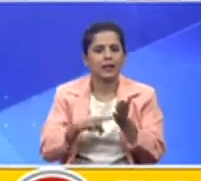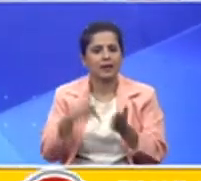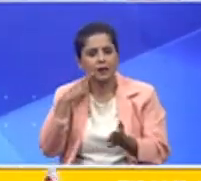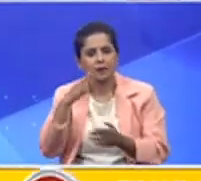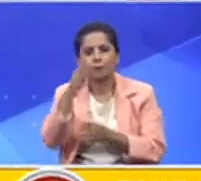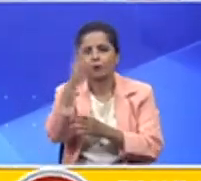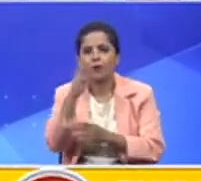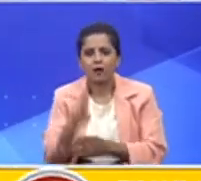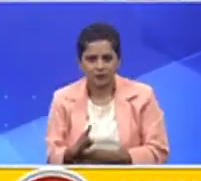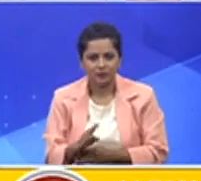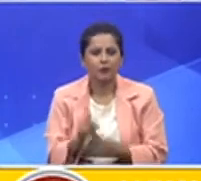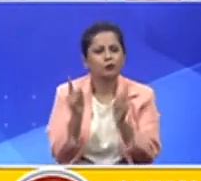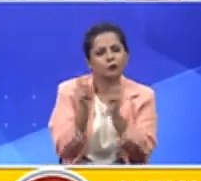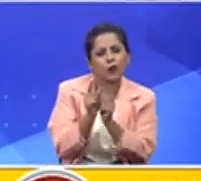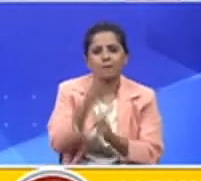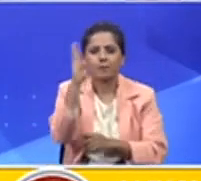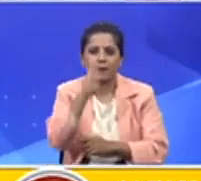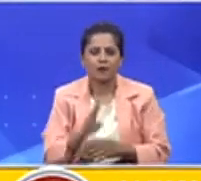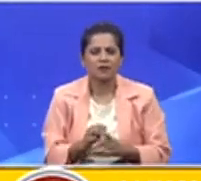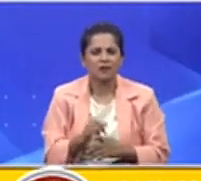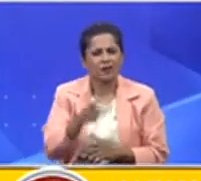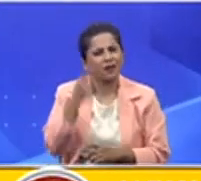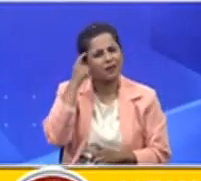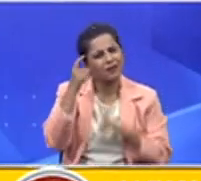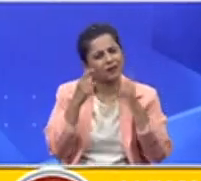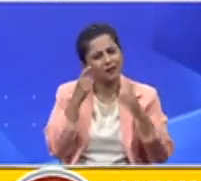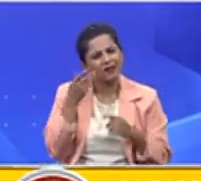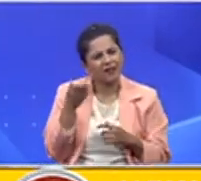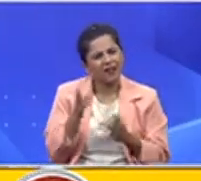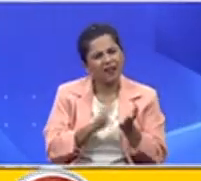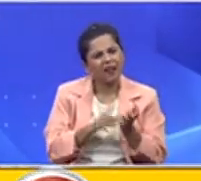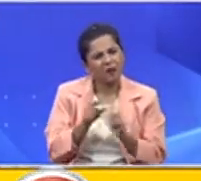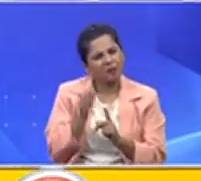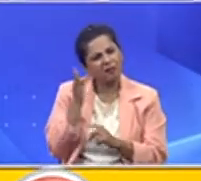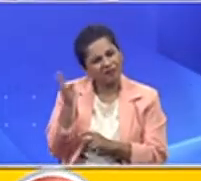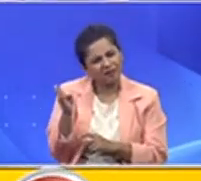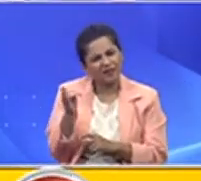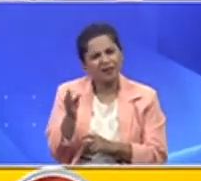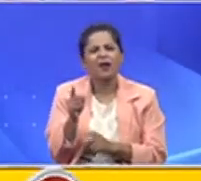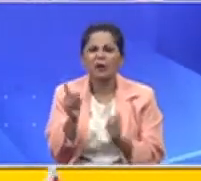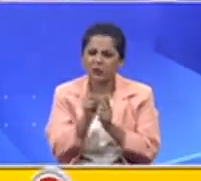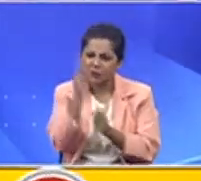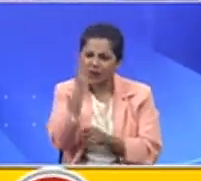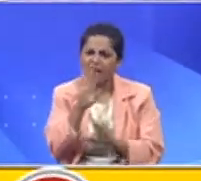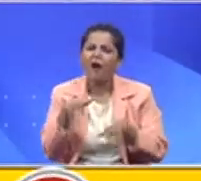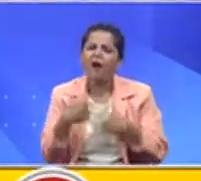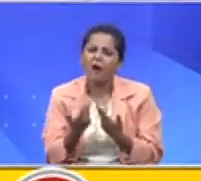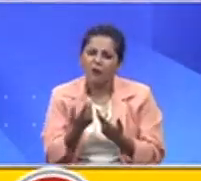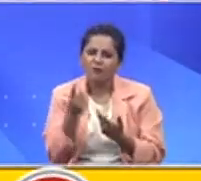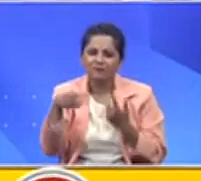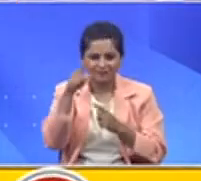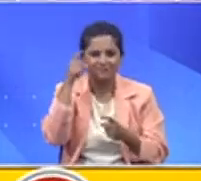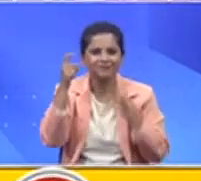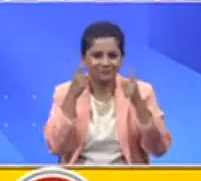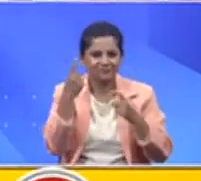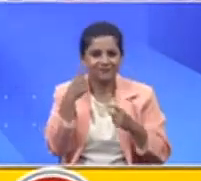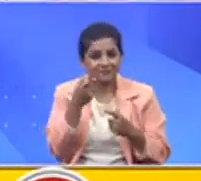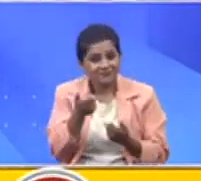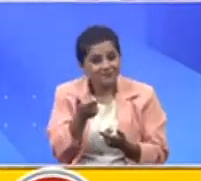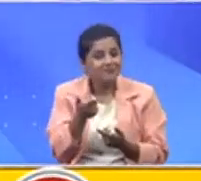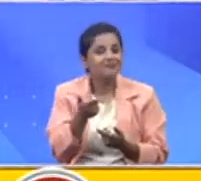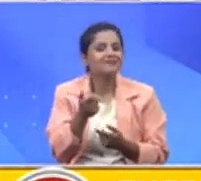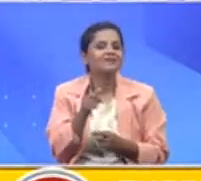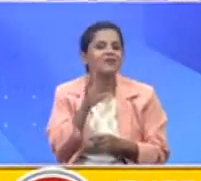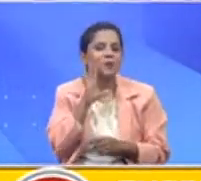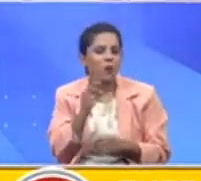आप सोच रहे होंगे कि मद्यप्रदेश में मिनी ब्राजिल कहां से आ गया यही तो ट्पिष्ट है